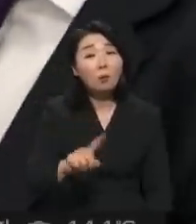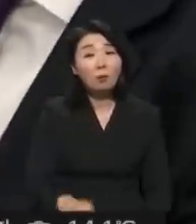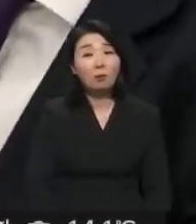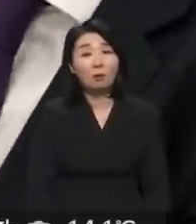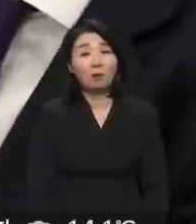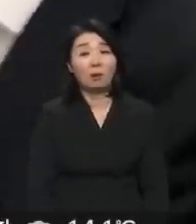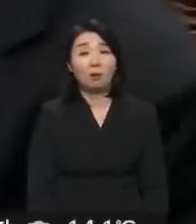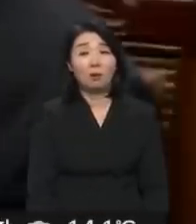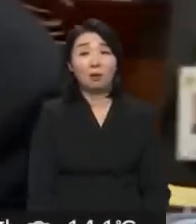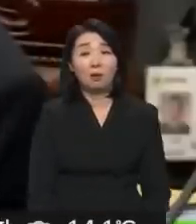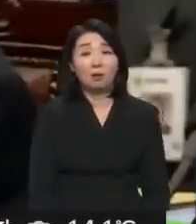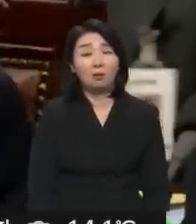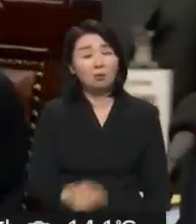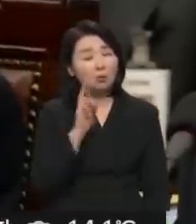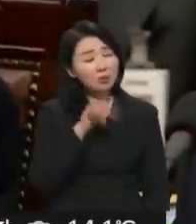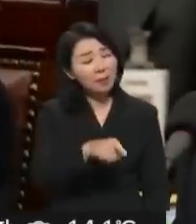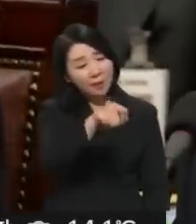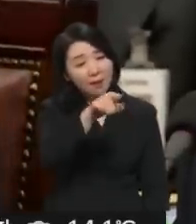다음에 하세요.